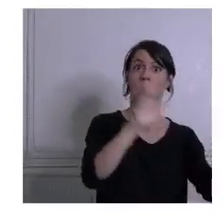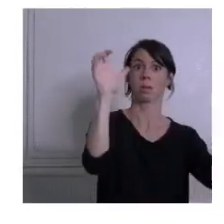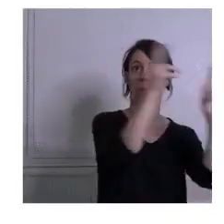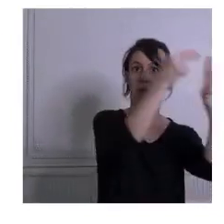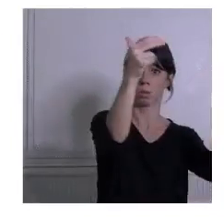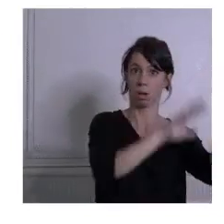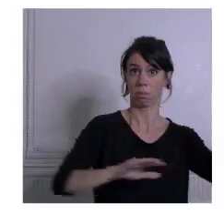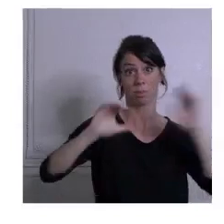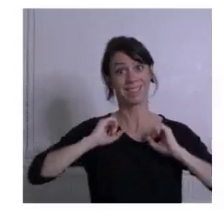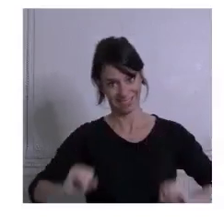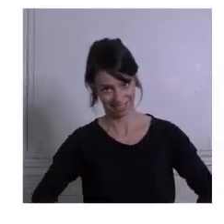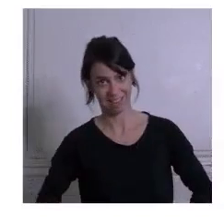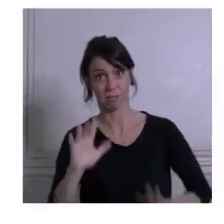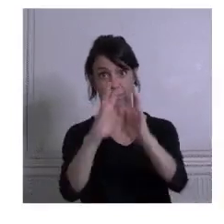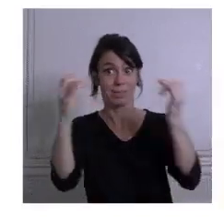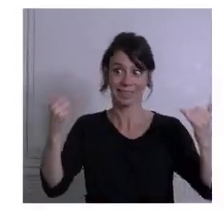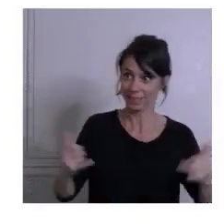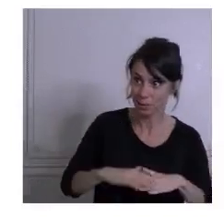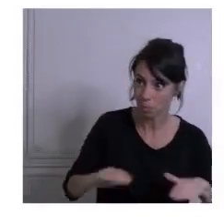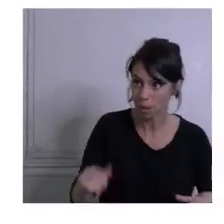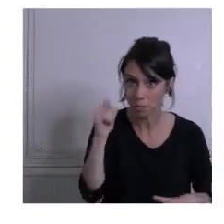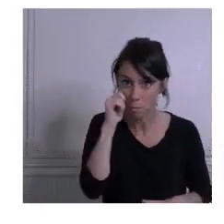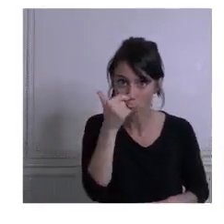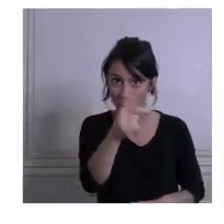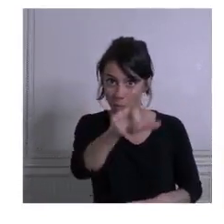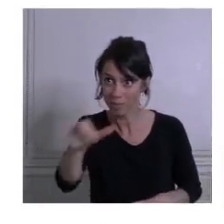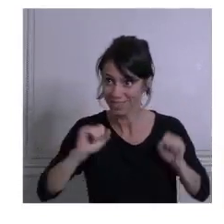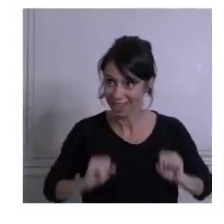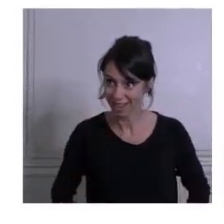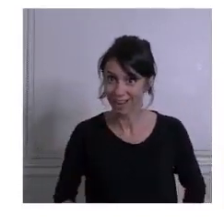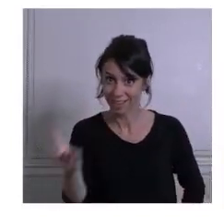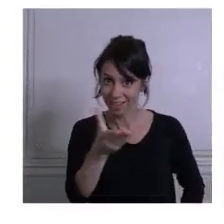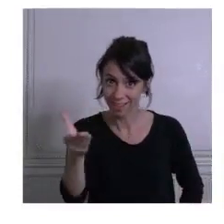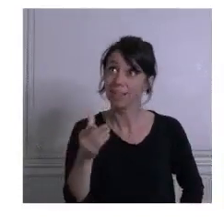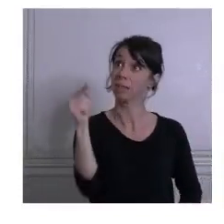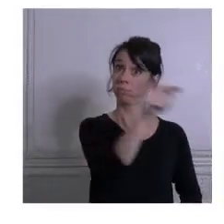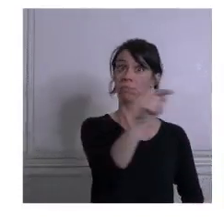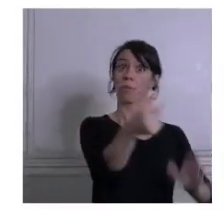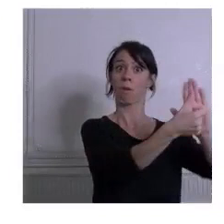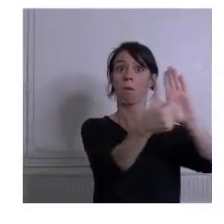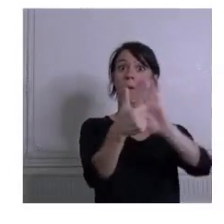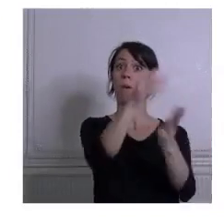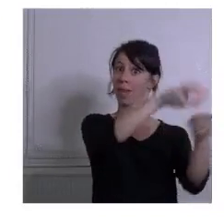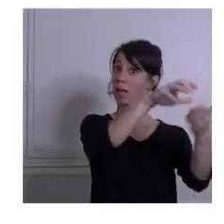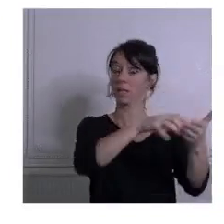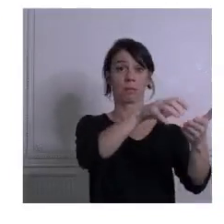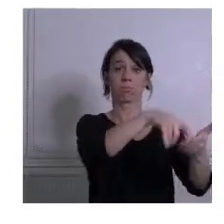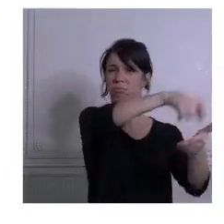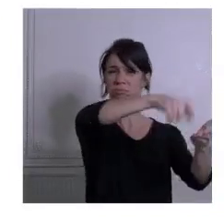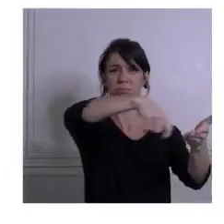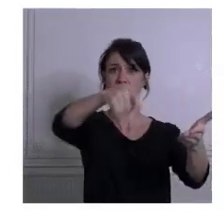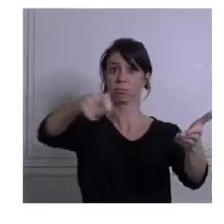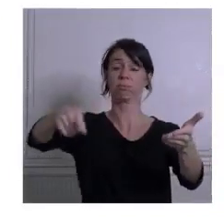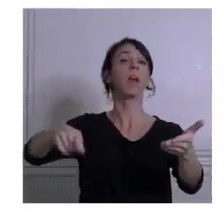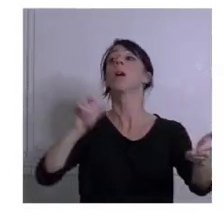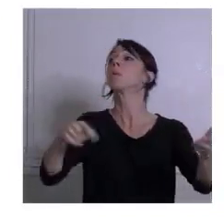d'ailleurs, chaque année dans un budget, des lignes spécifiques pour la rénovation énergétique. Est-ce que vous pensez, encore une fois,